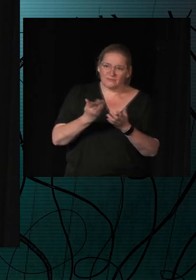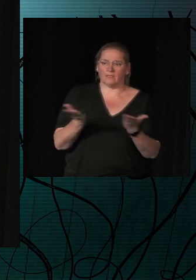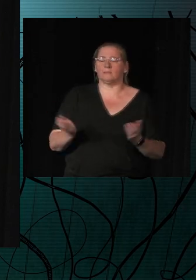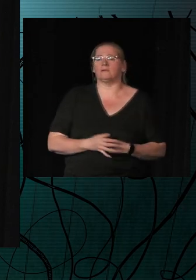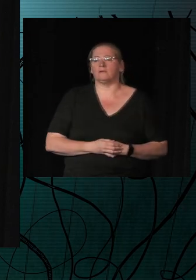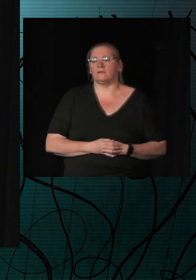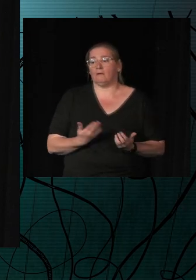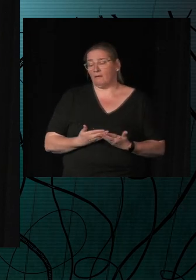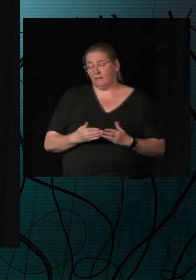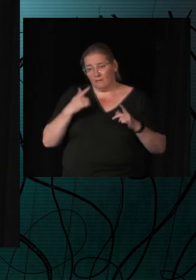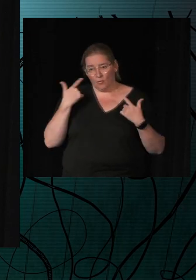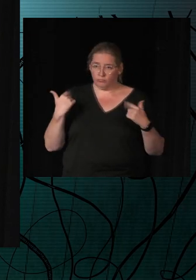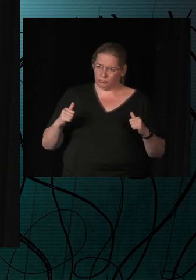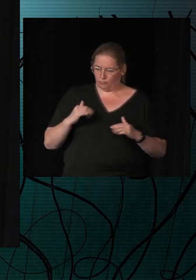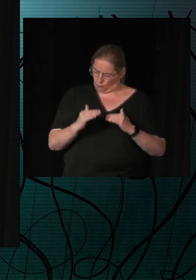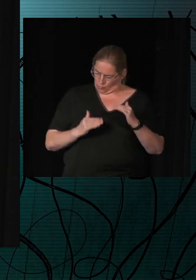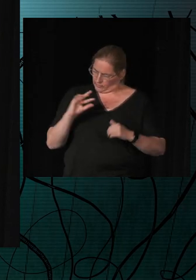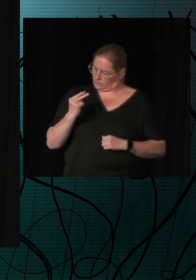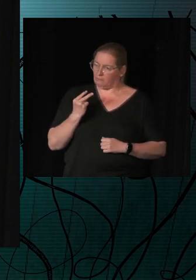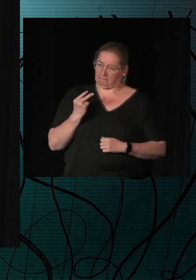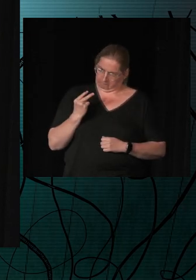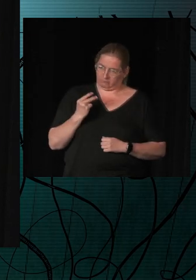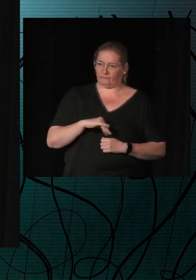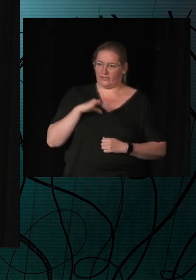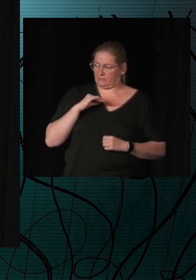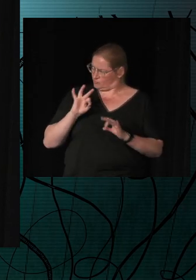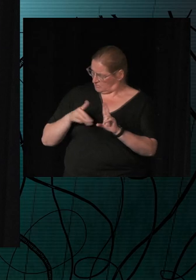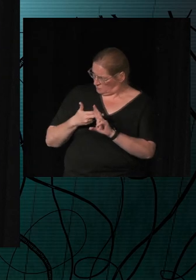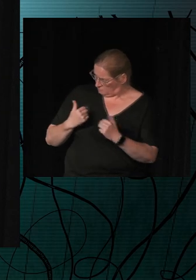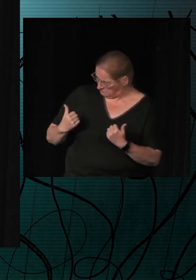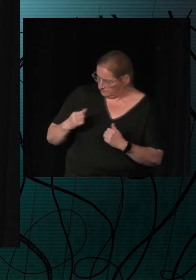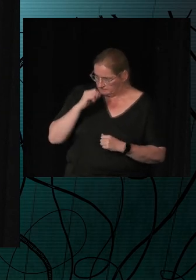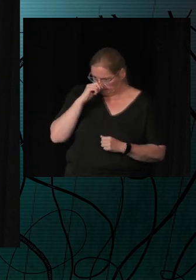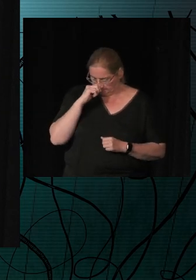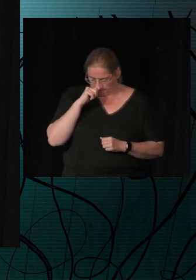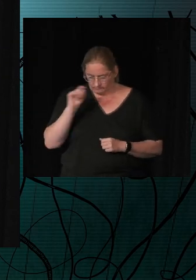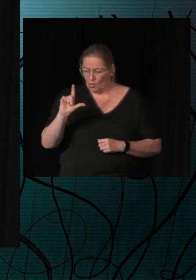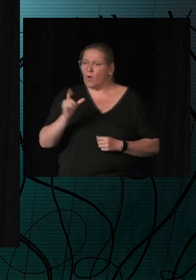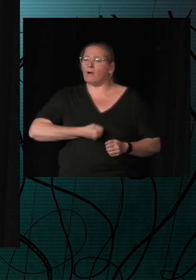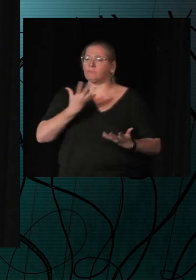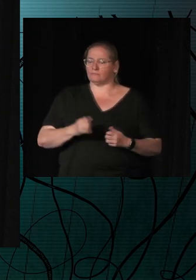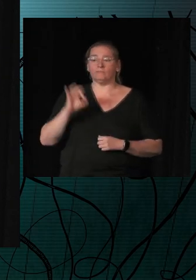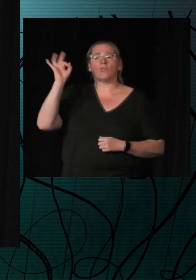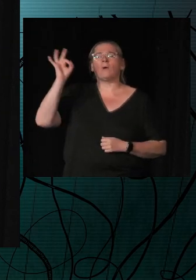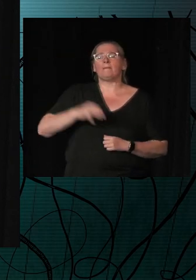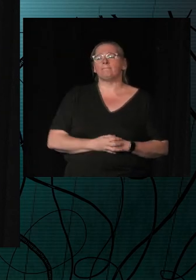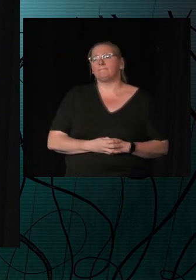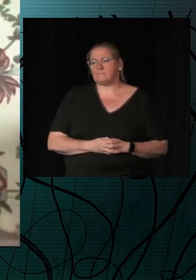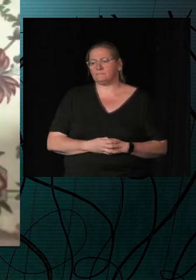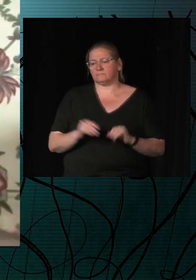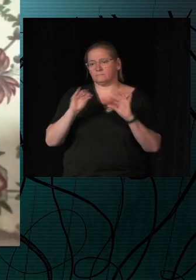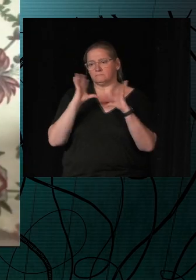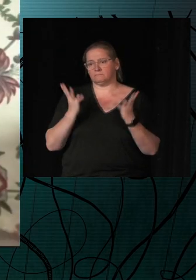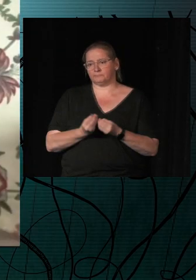donc du coup c'est là qu'on voit vraiment notre progression je sais pas si je réponds tout à fait à la question mais l'UR je vois que tu voulais dire quelque chose ouais en fait tout ça ça fait